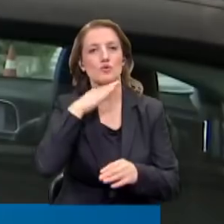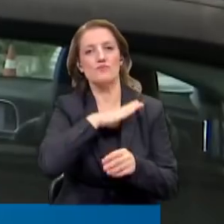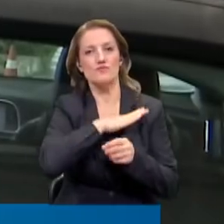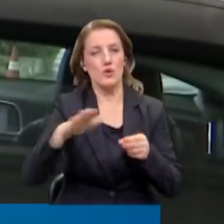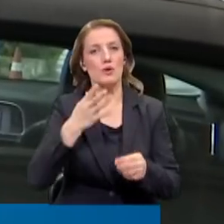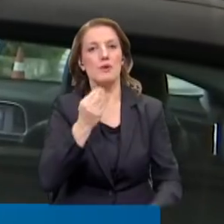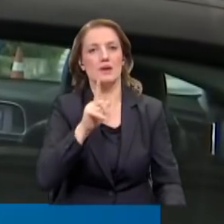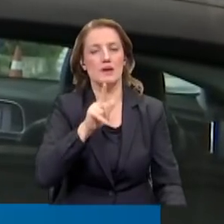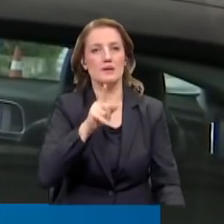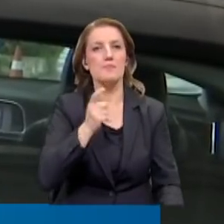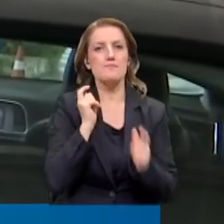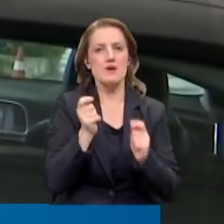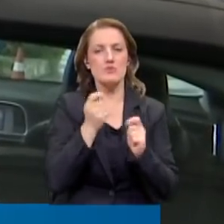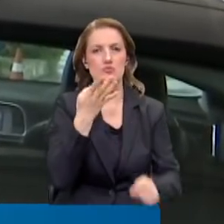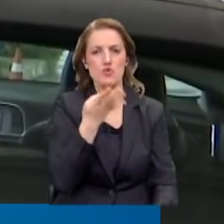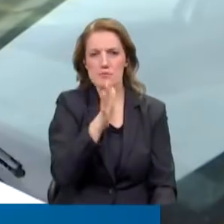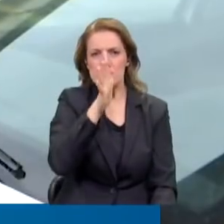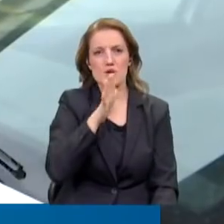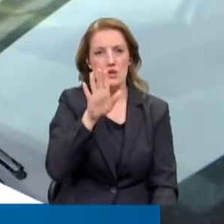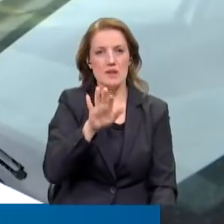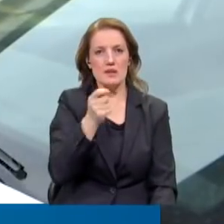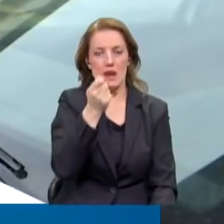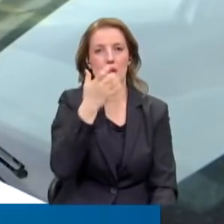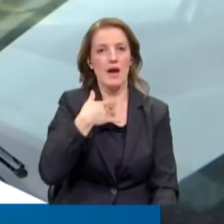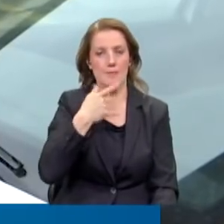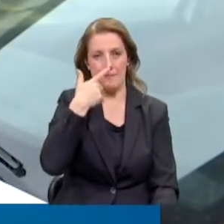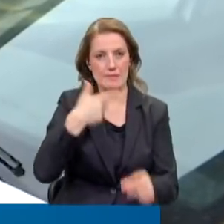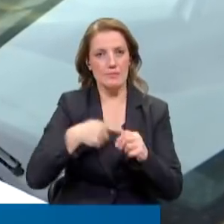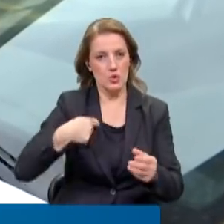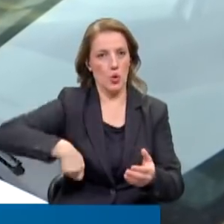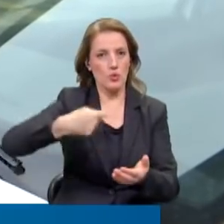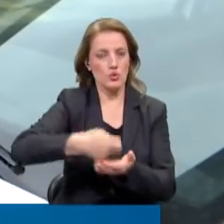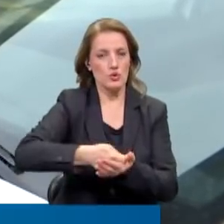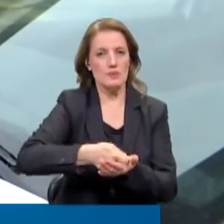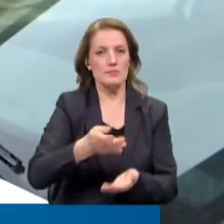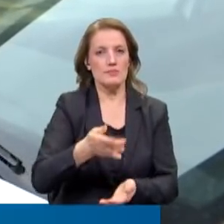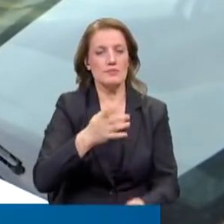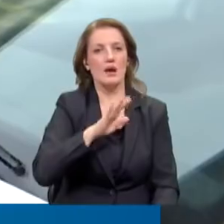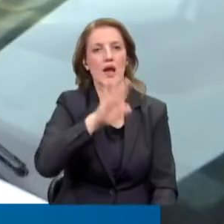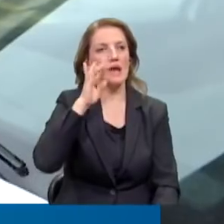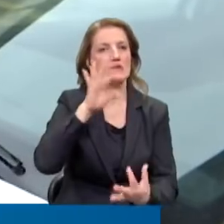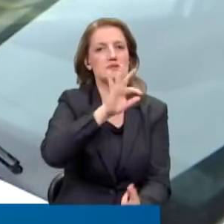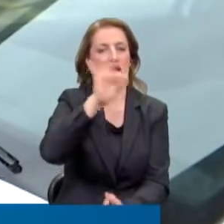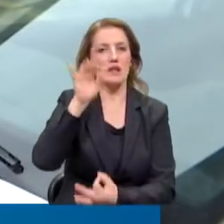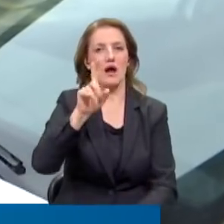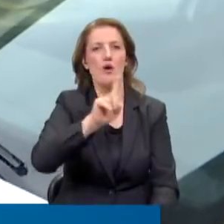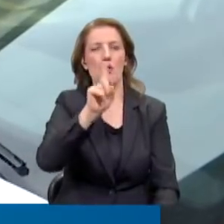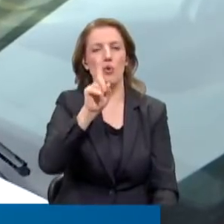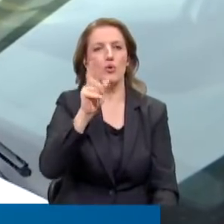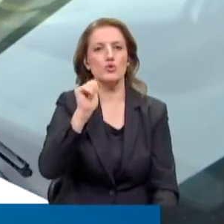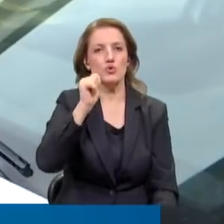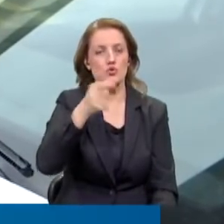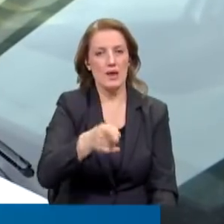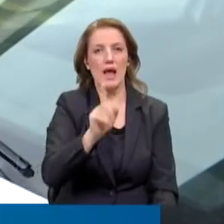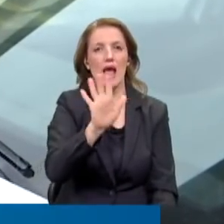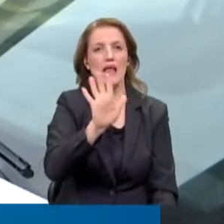Şimdi 4500 lira ayda benzinle mi vereyim? Ben hep 50 lira alıyorum. O insanlar bir kendini kandırmasınlar yani. 10 günde 50 lira alıyorsa bu sefer